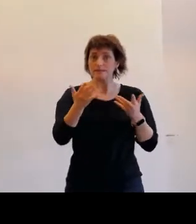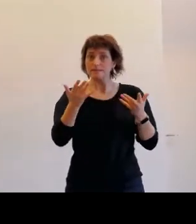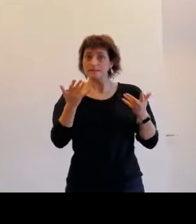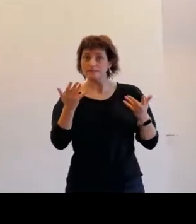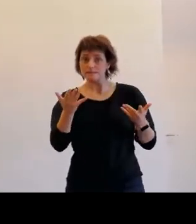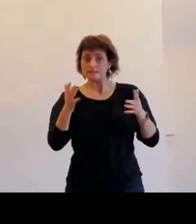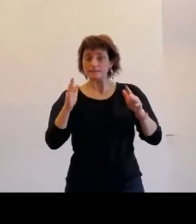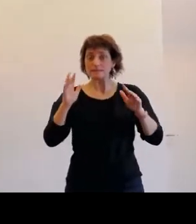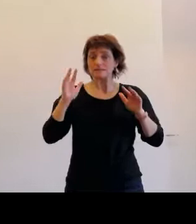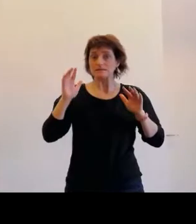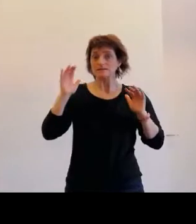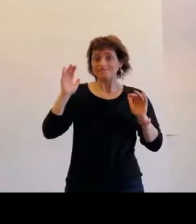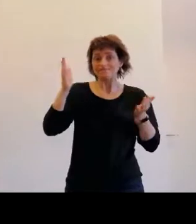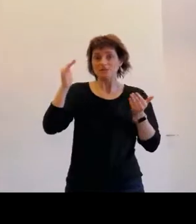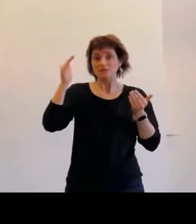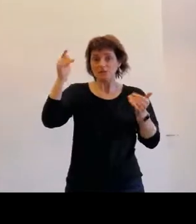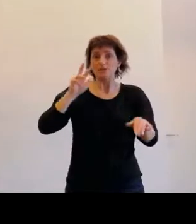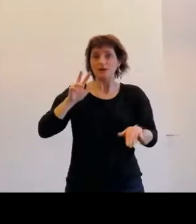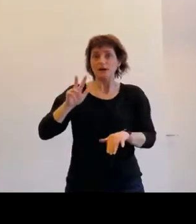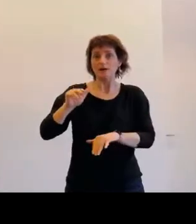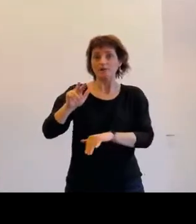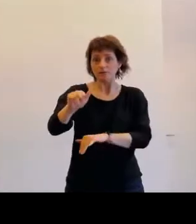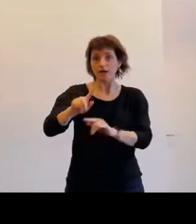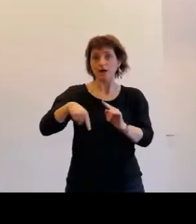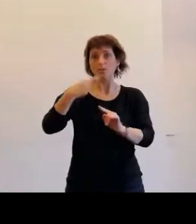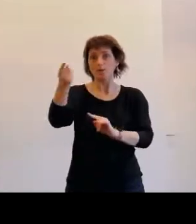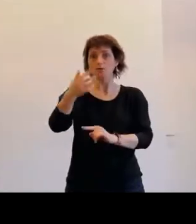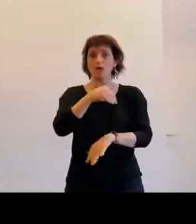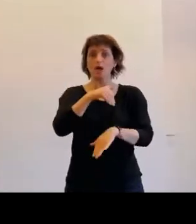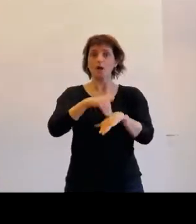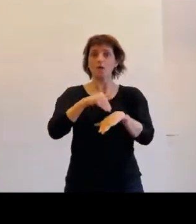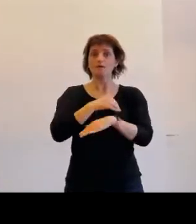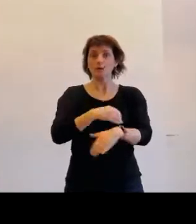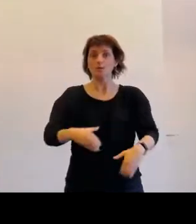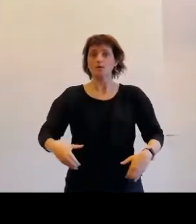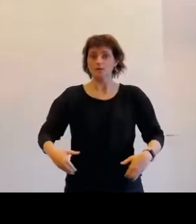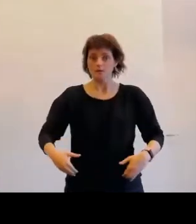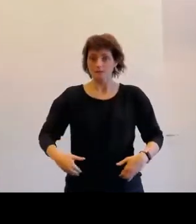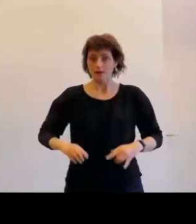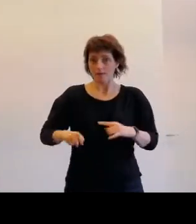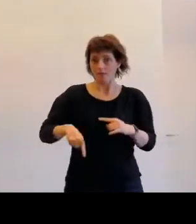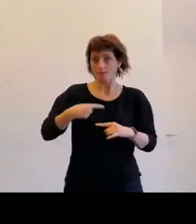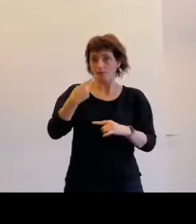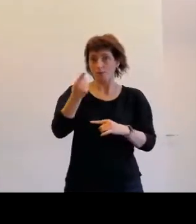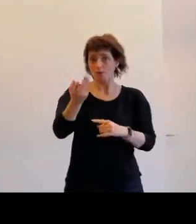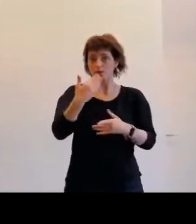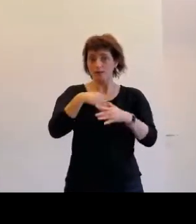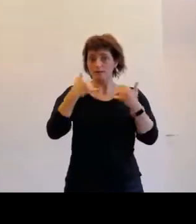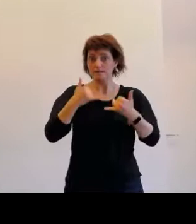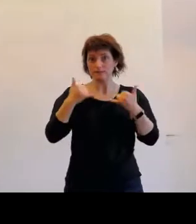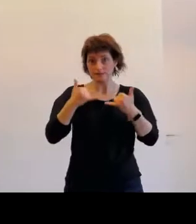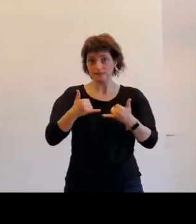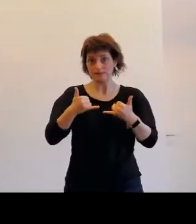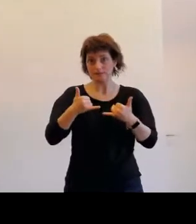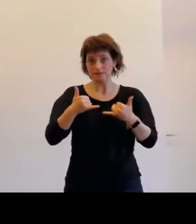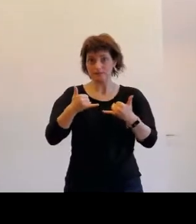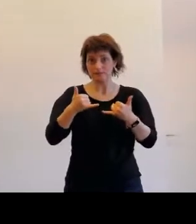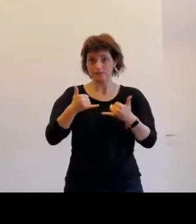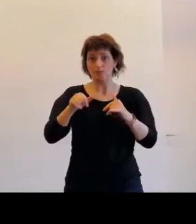nos conseils municipaux à l'hôtel de ville, dans les grands salons, dès la prochaine réunion du mois de février.